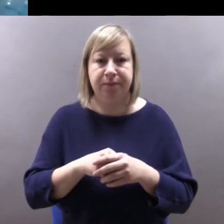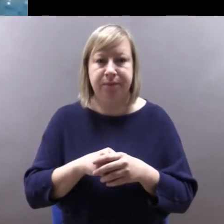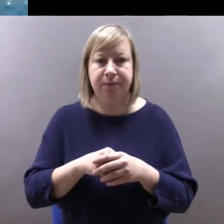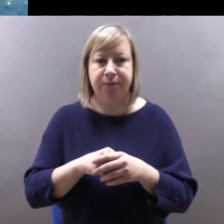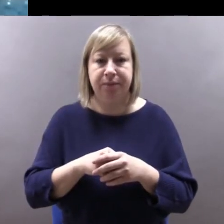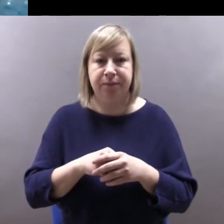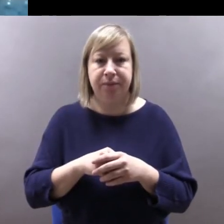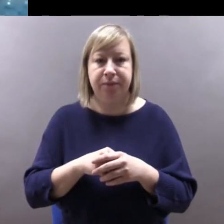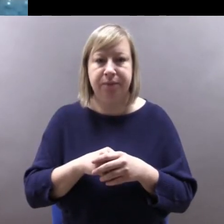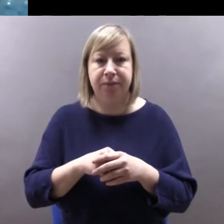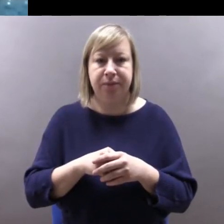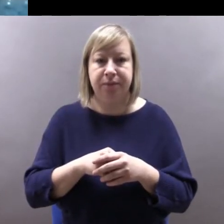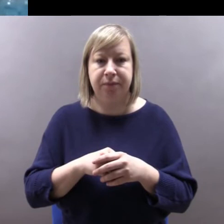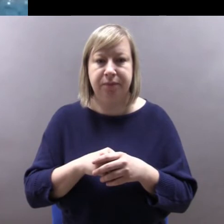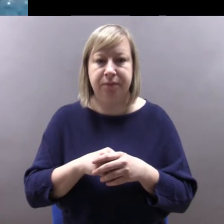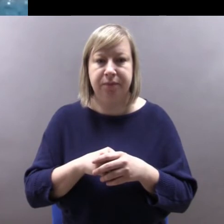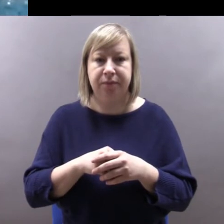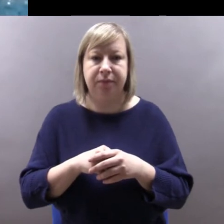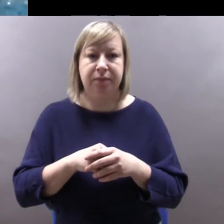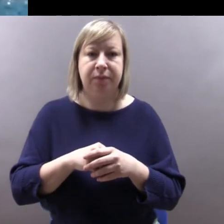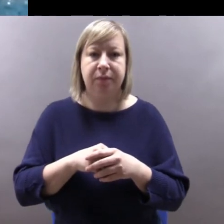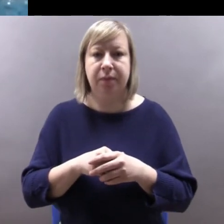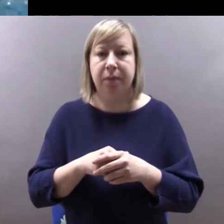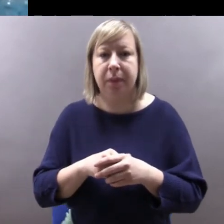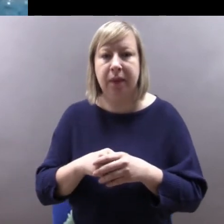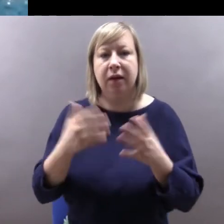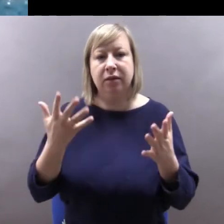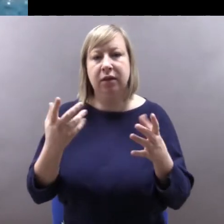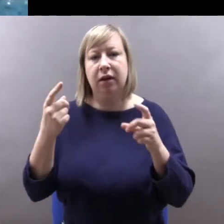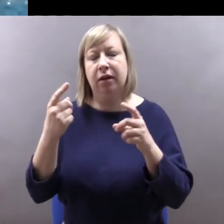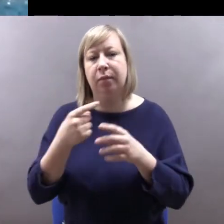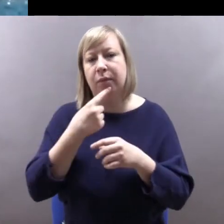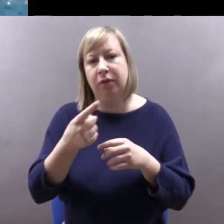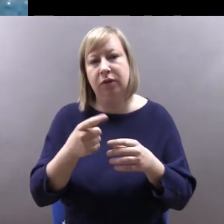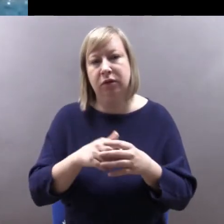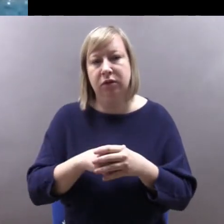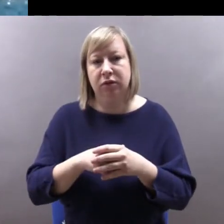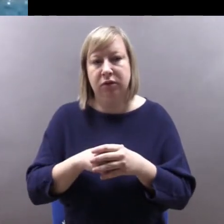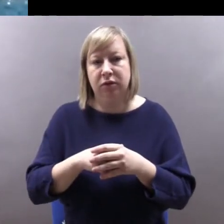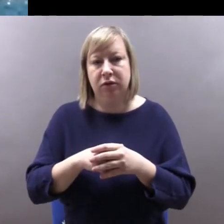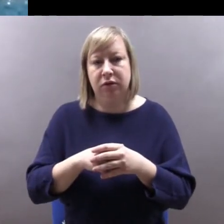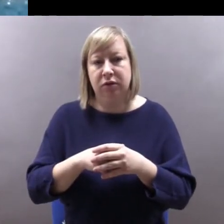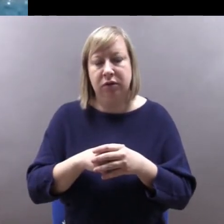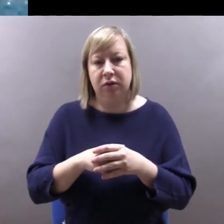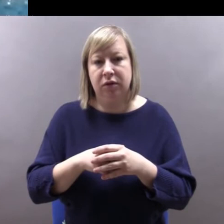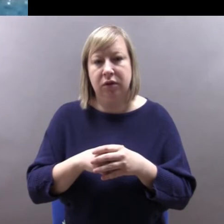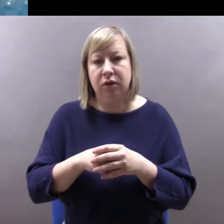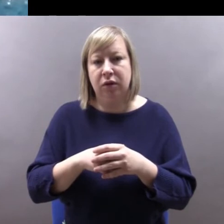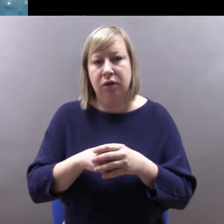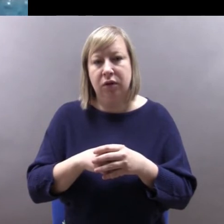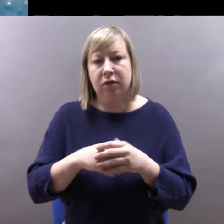mądre. I chciałabym dodać, żeby ludzie się przestali